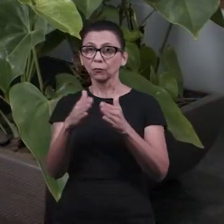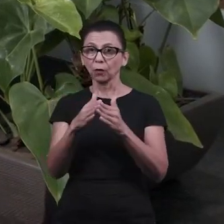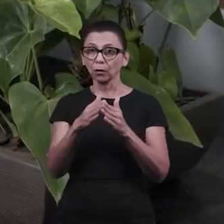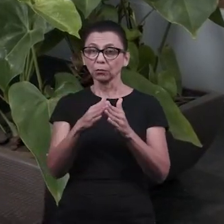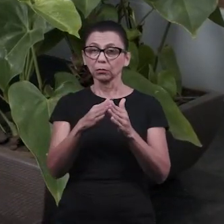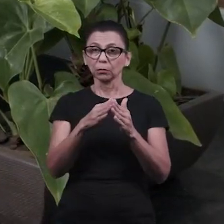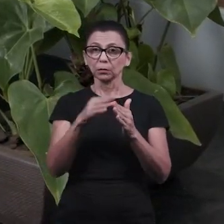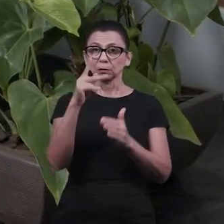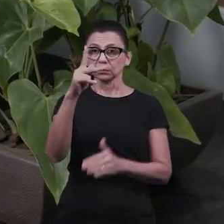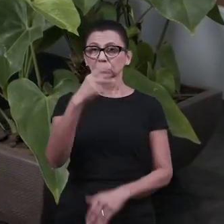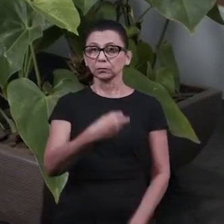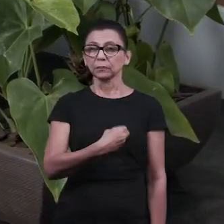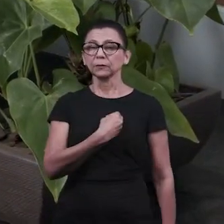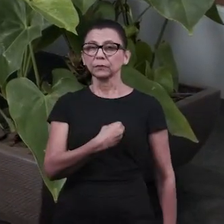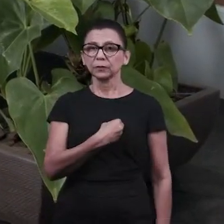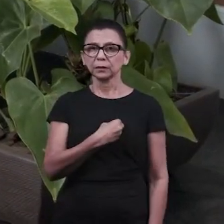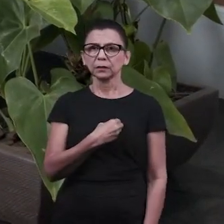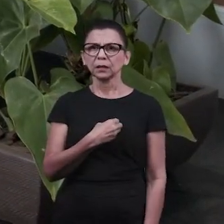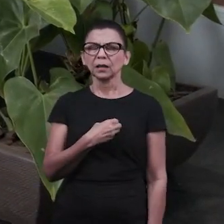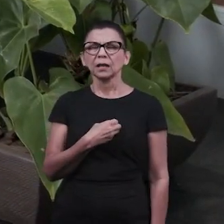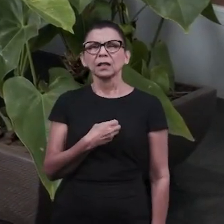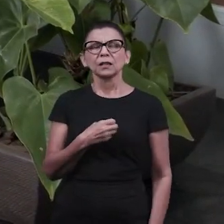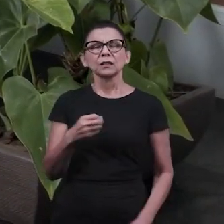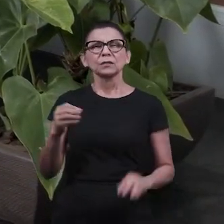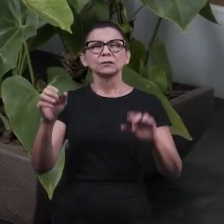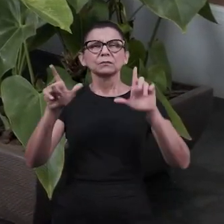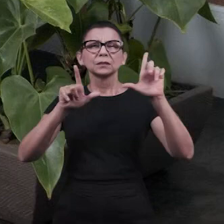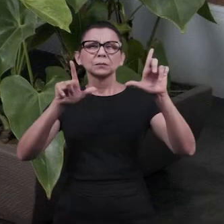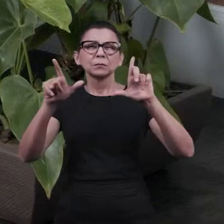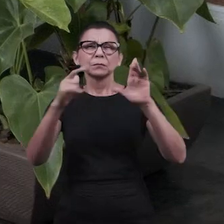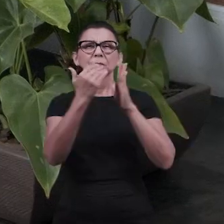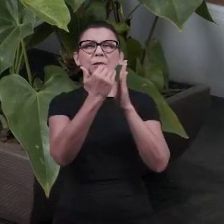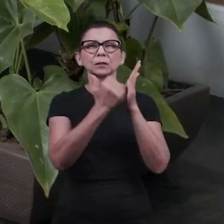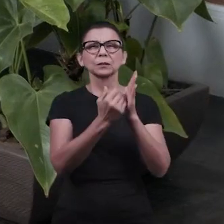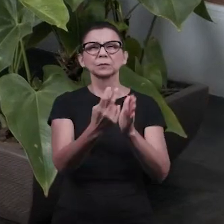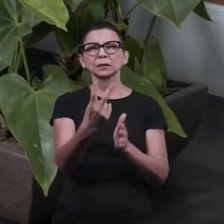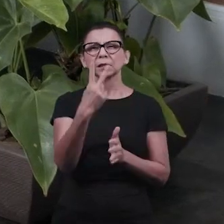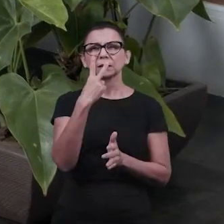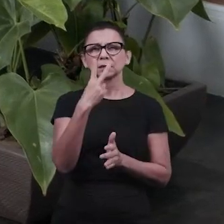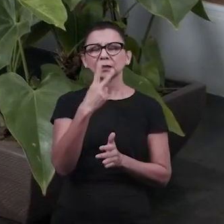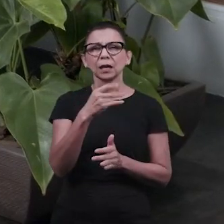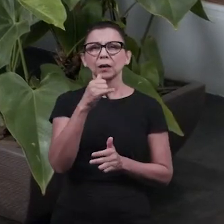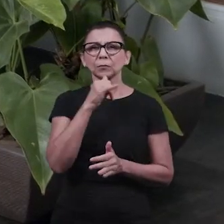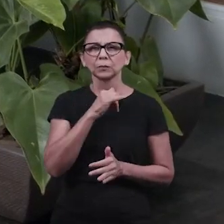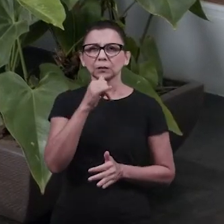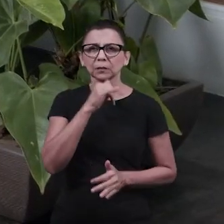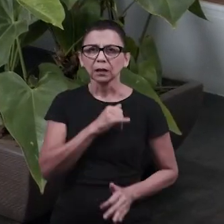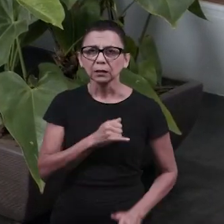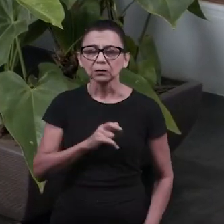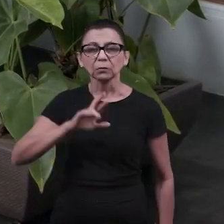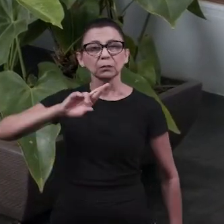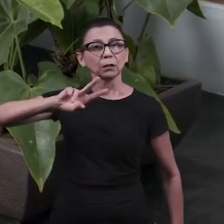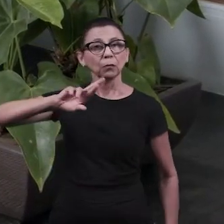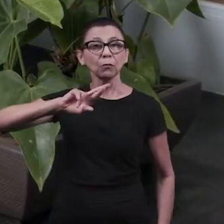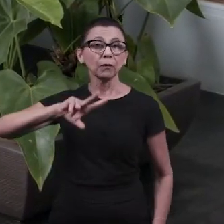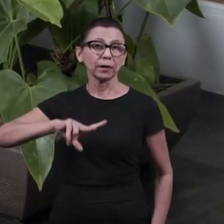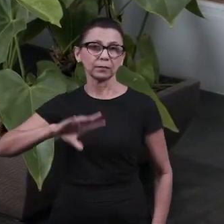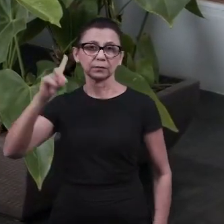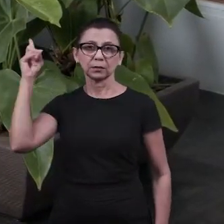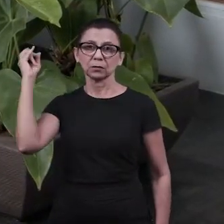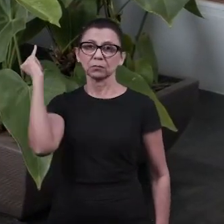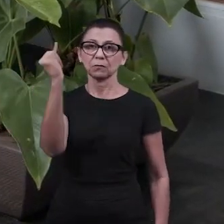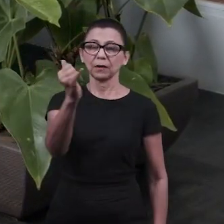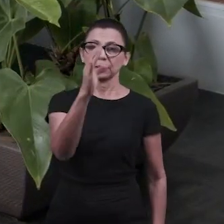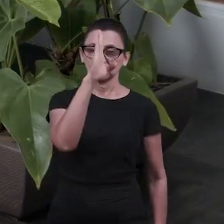vous avez assisté à ce programme jusqu'ici. Dieu veut parler directement à vous. Une question.